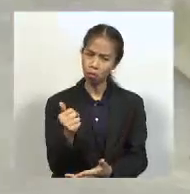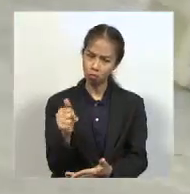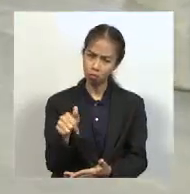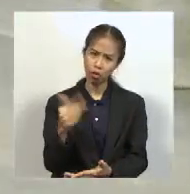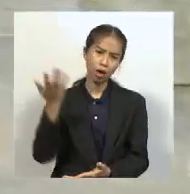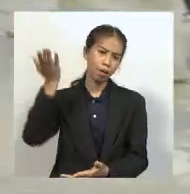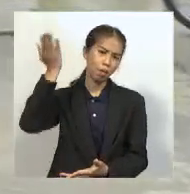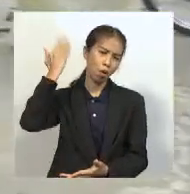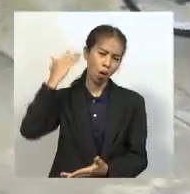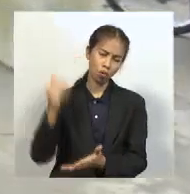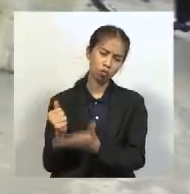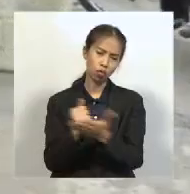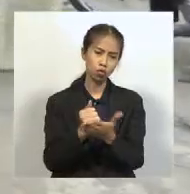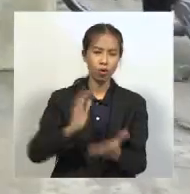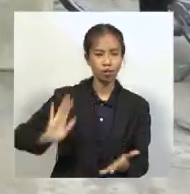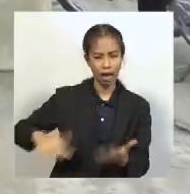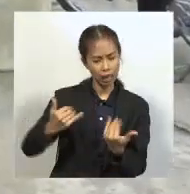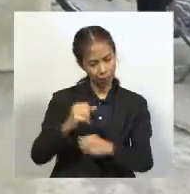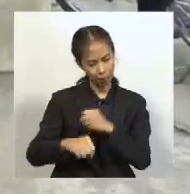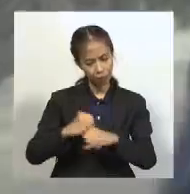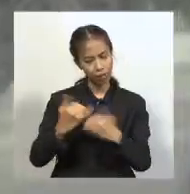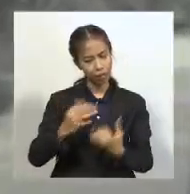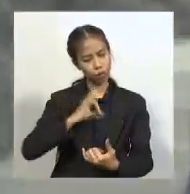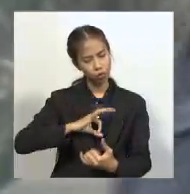ว่าปีก่อนๆครับฟังเสียงกันดูครับ